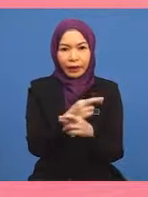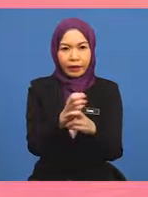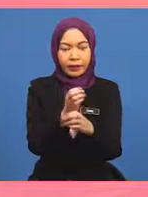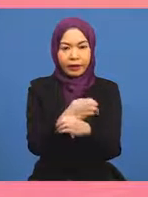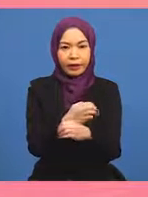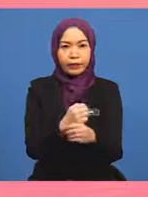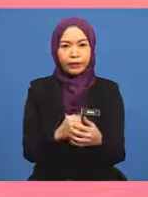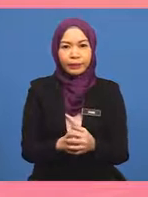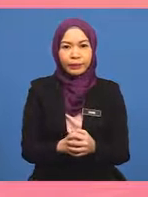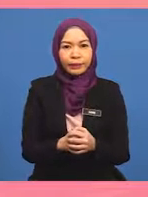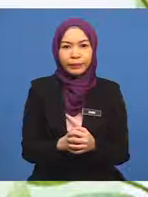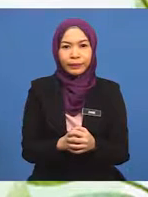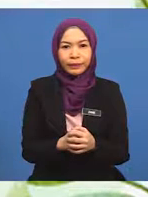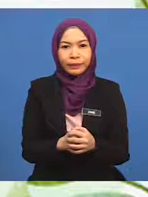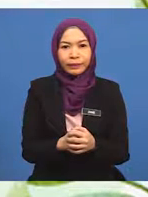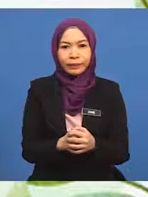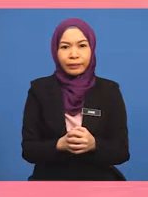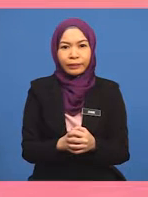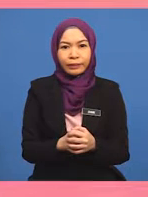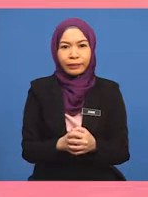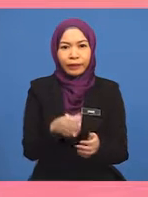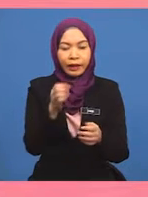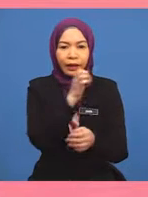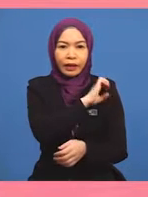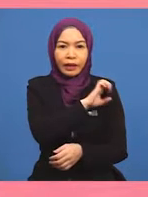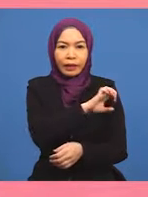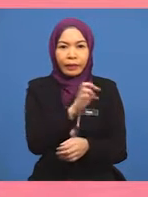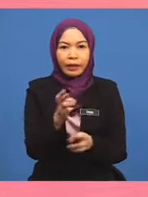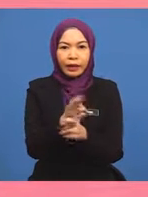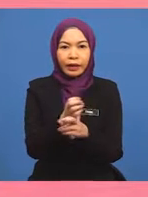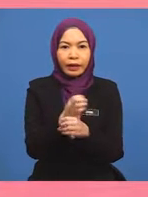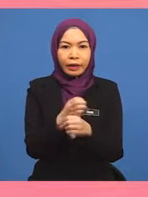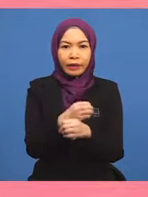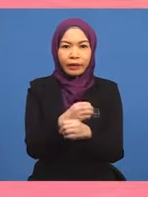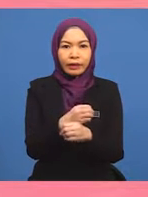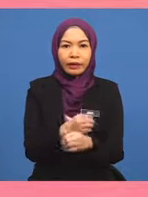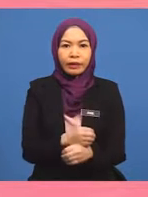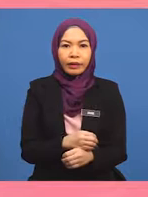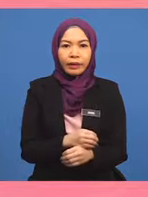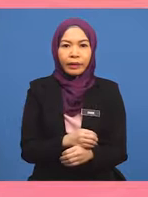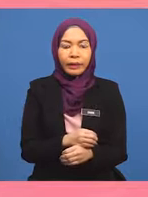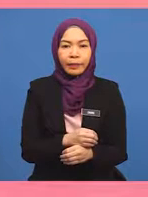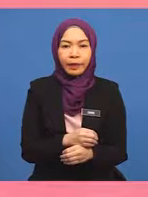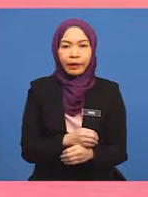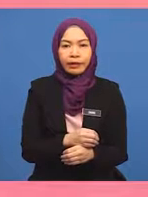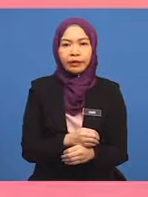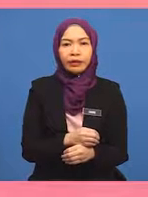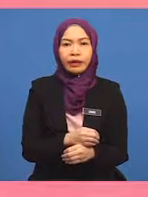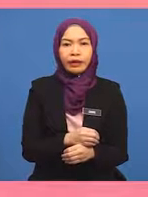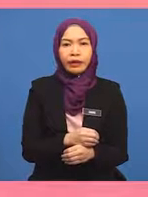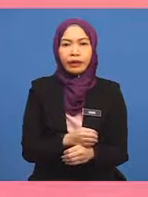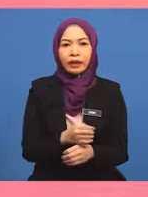Elemen reka bentuk ialah unsur-unsur